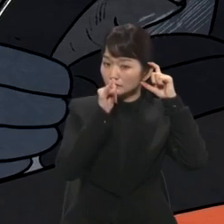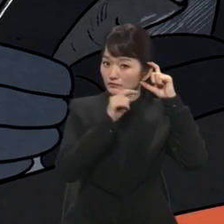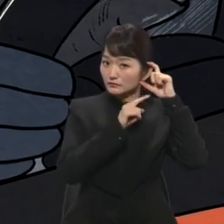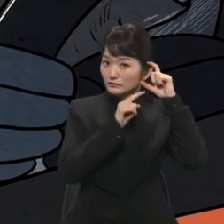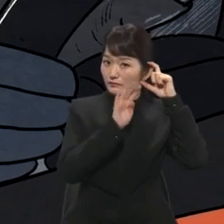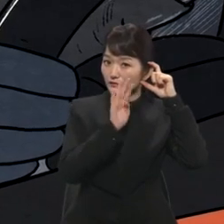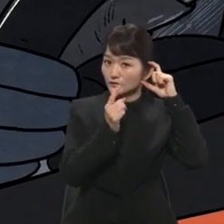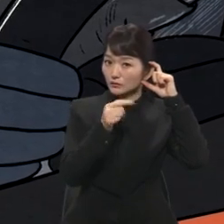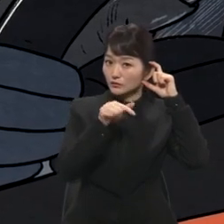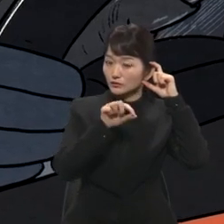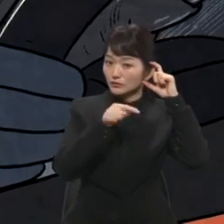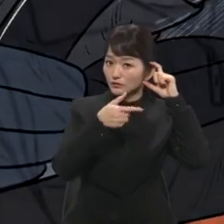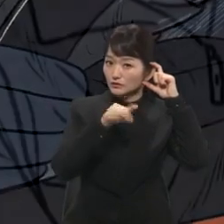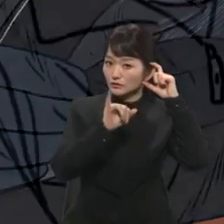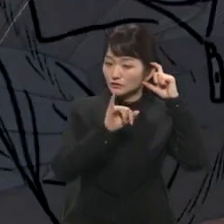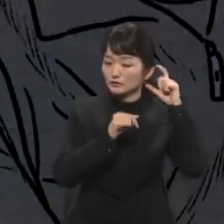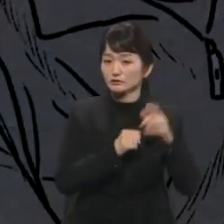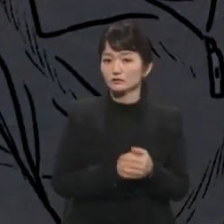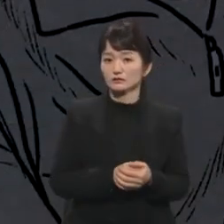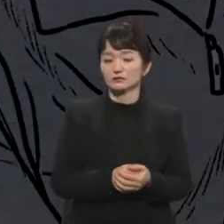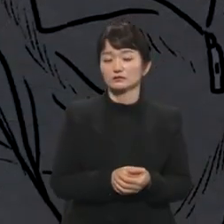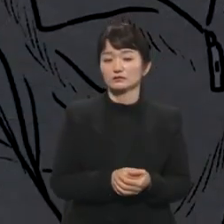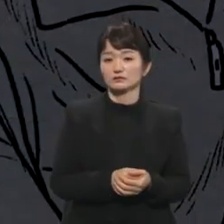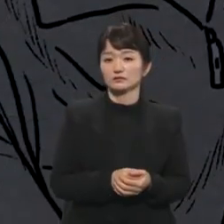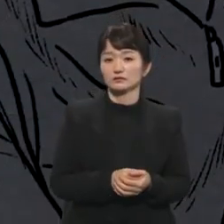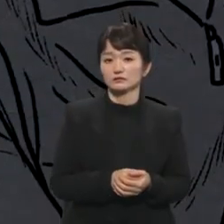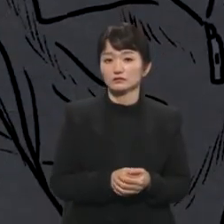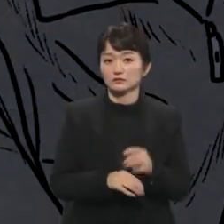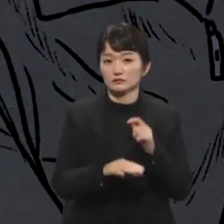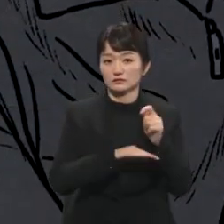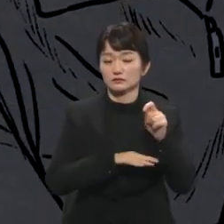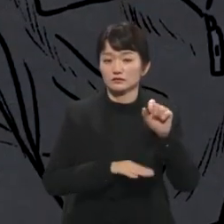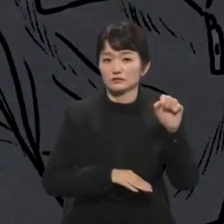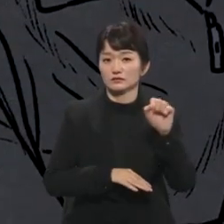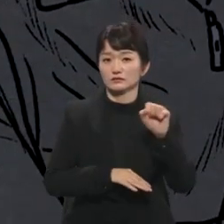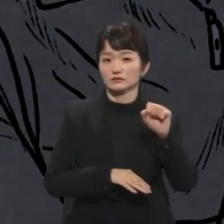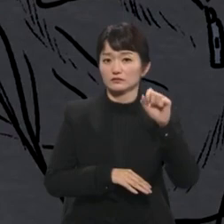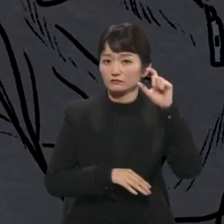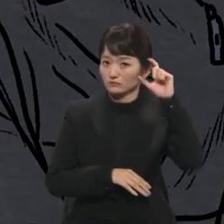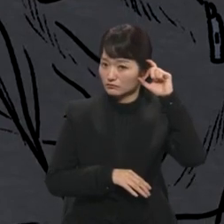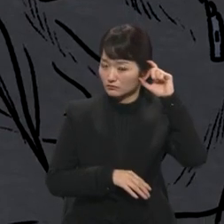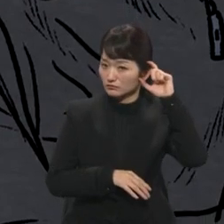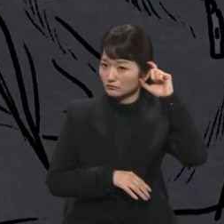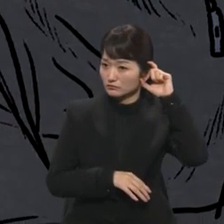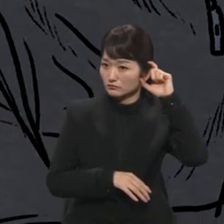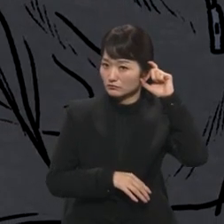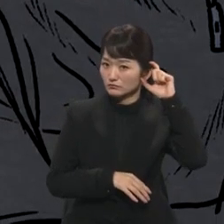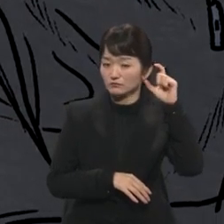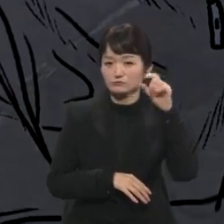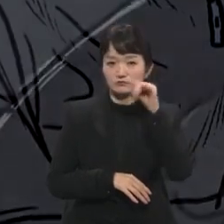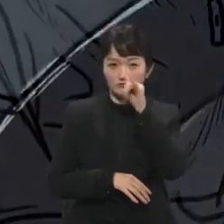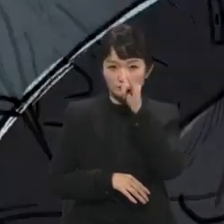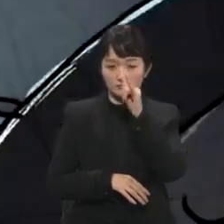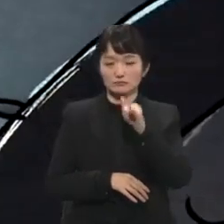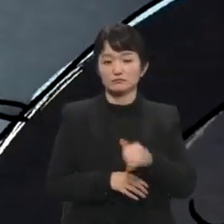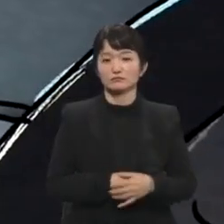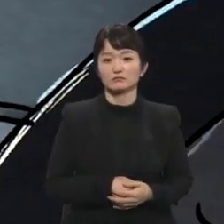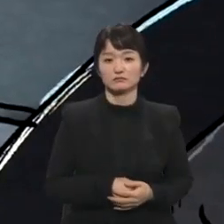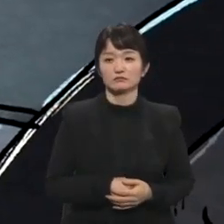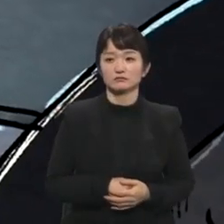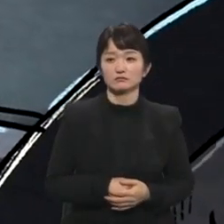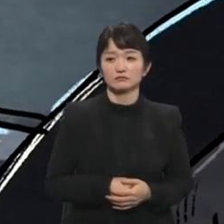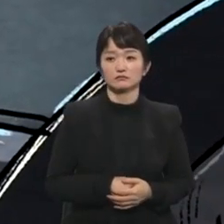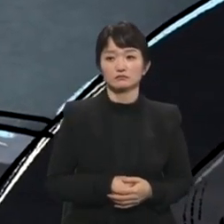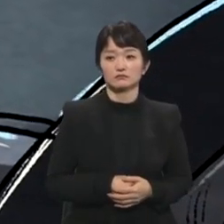바로 보청기입니다이 사파에도 표현이 됐는데 택시 기사는 보청기를 착용하고 있었던 상황이었는데